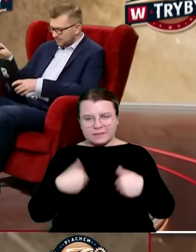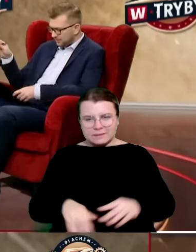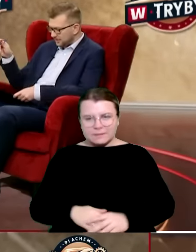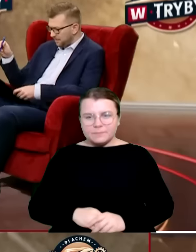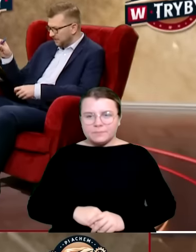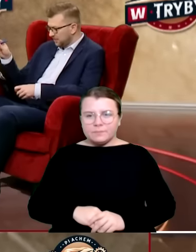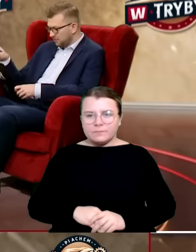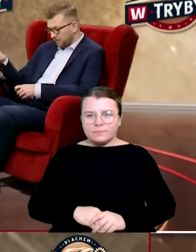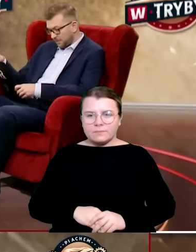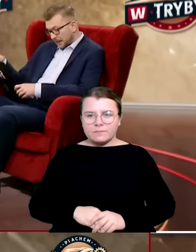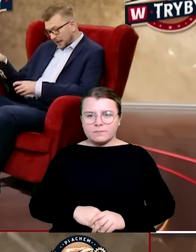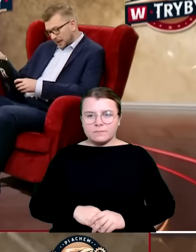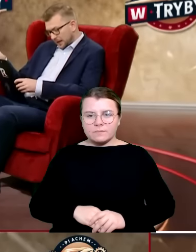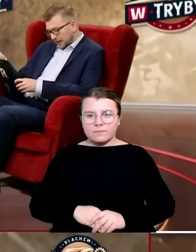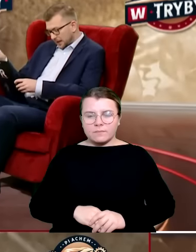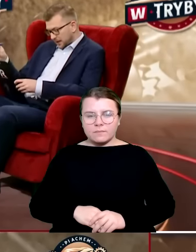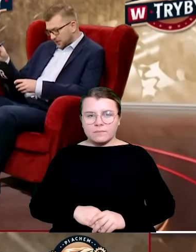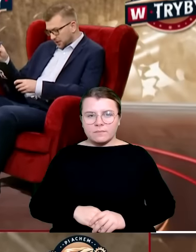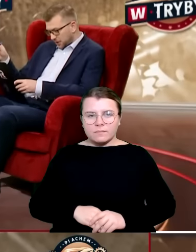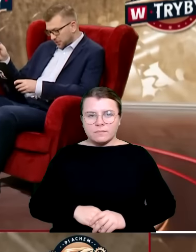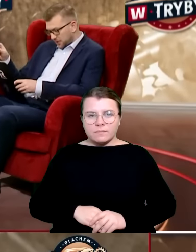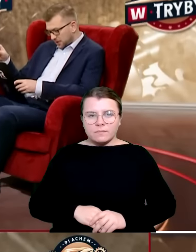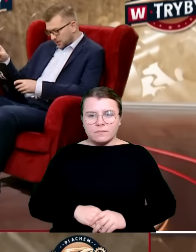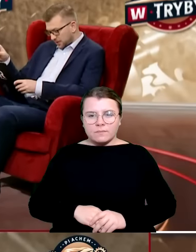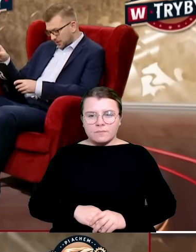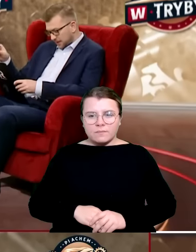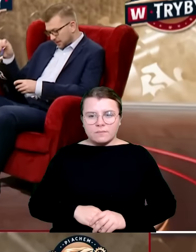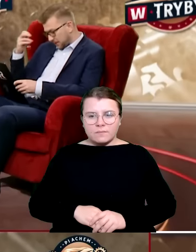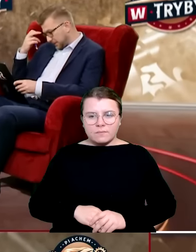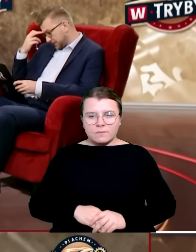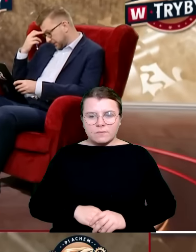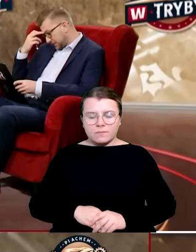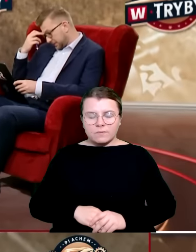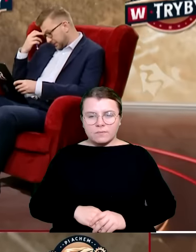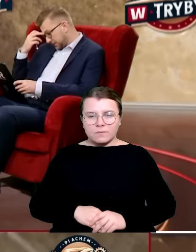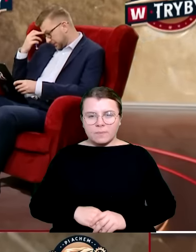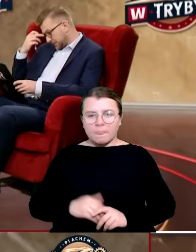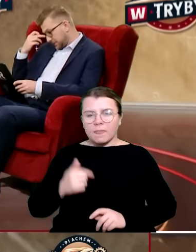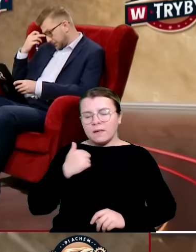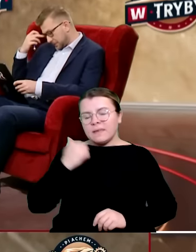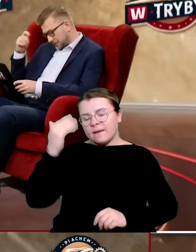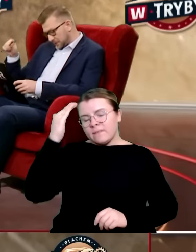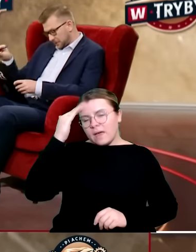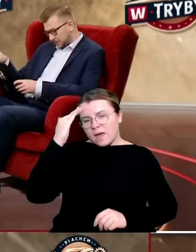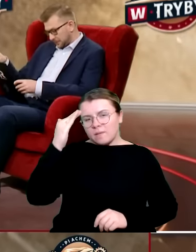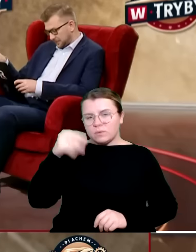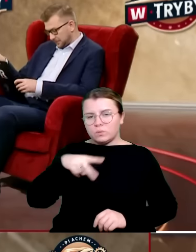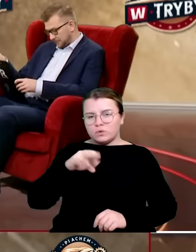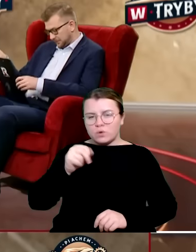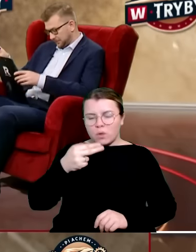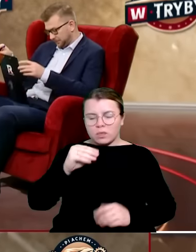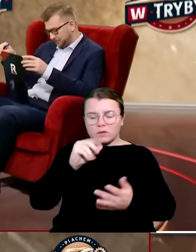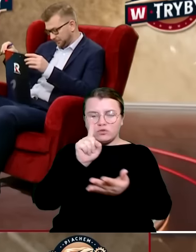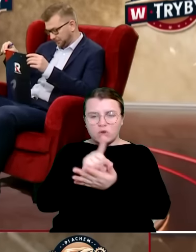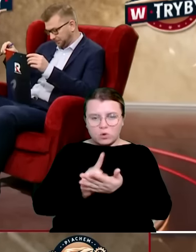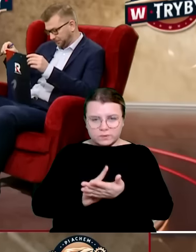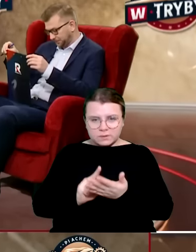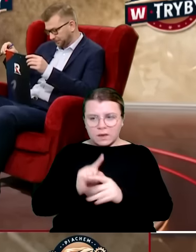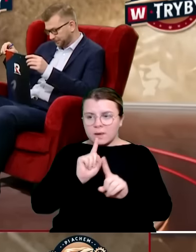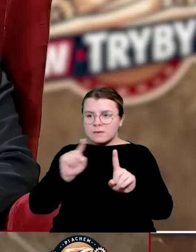nie, na pewno nie głowę. Jeżeli chodzi o ja wiem, że w Stroniu Śląskim mieszkańcy musieli